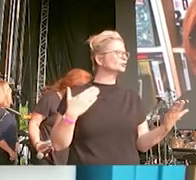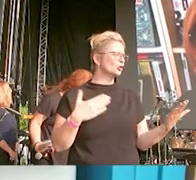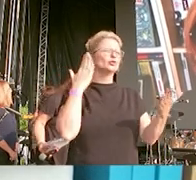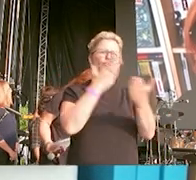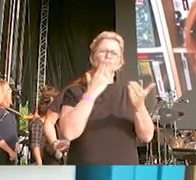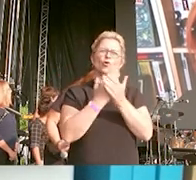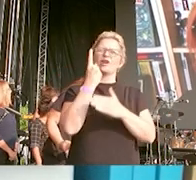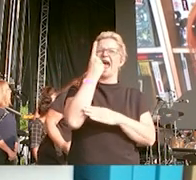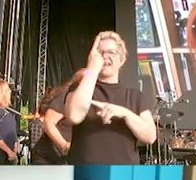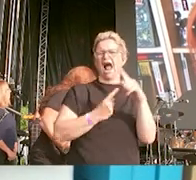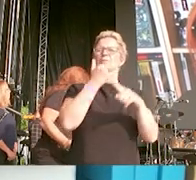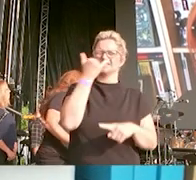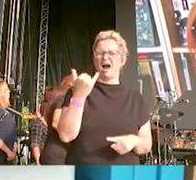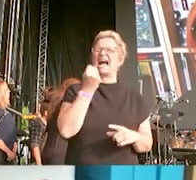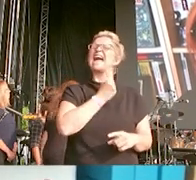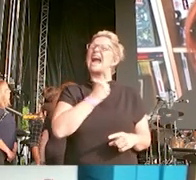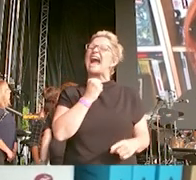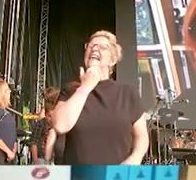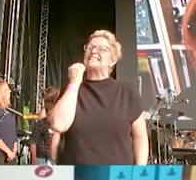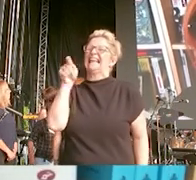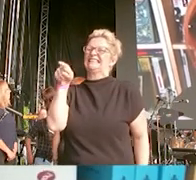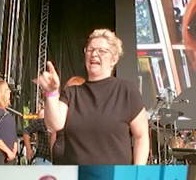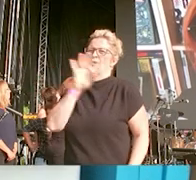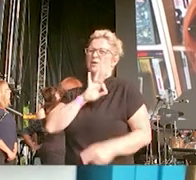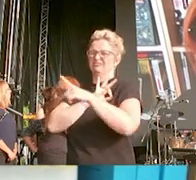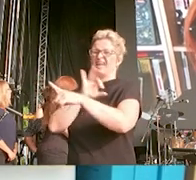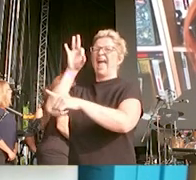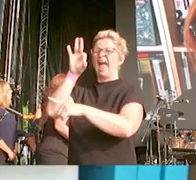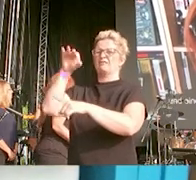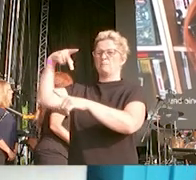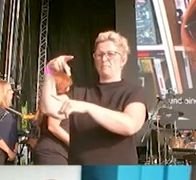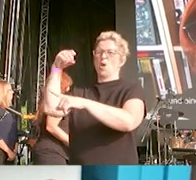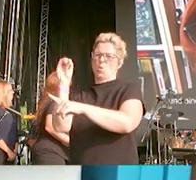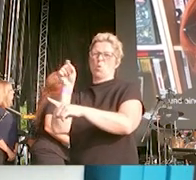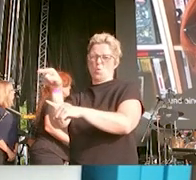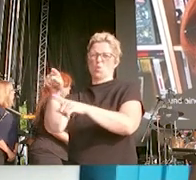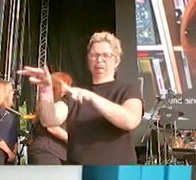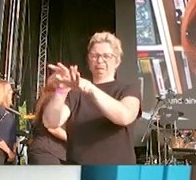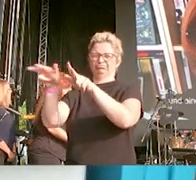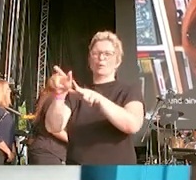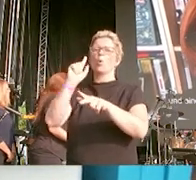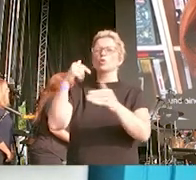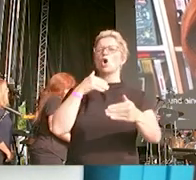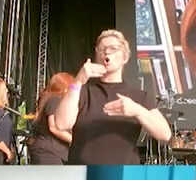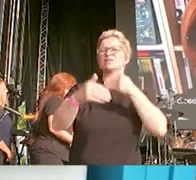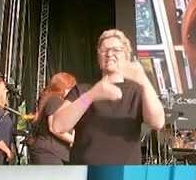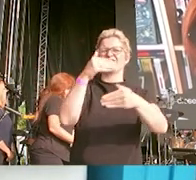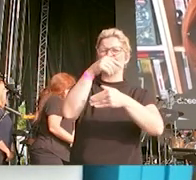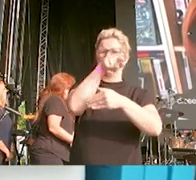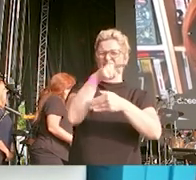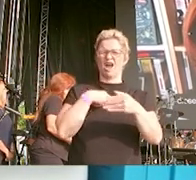lang eine rechtsextreme Partei in der Regierung hatten, die FPÖ, und eine konservative Partei, die sich zunehmend